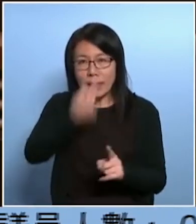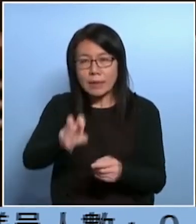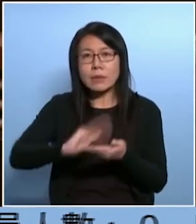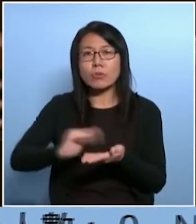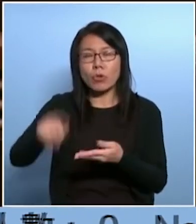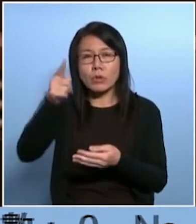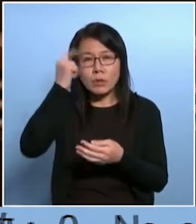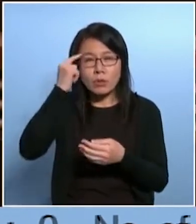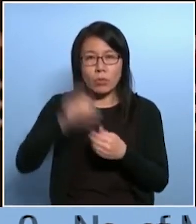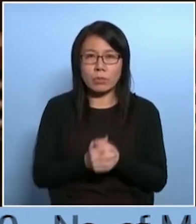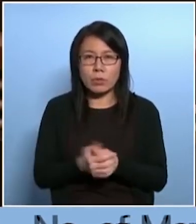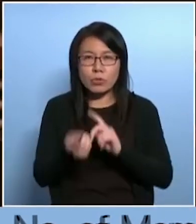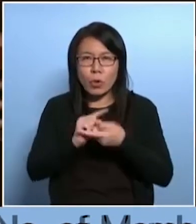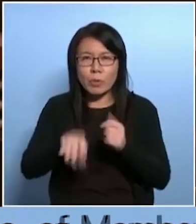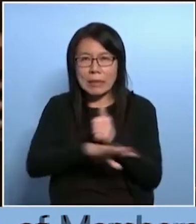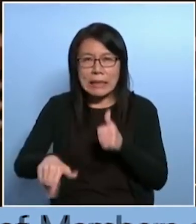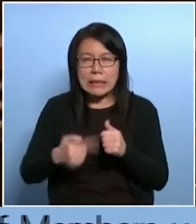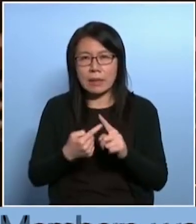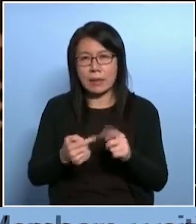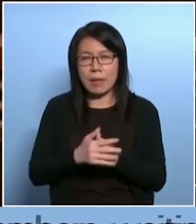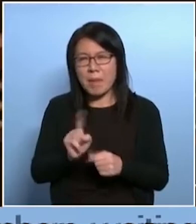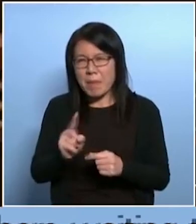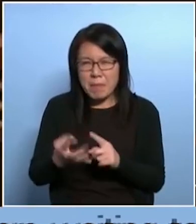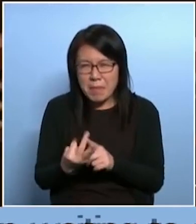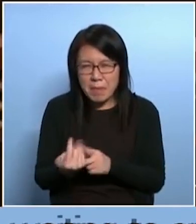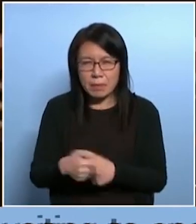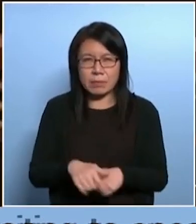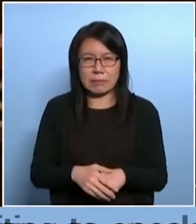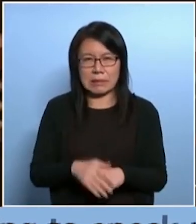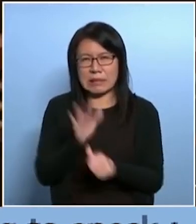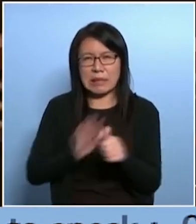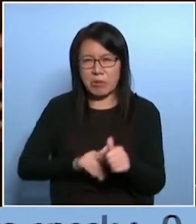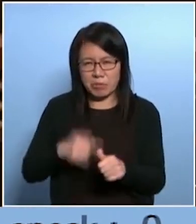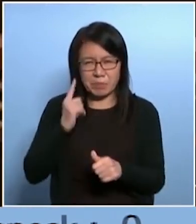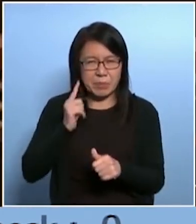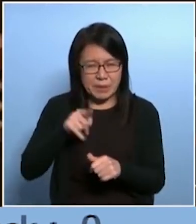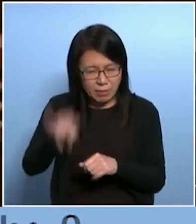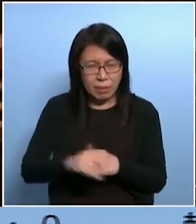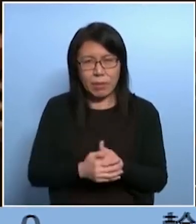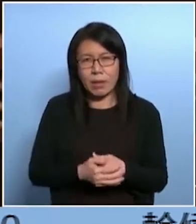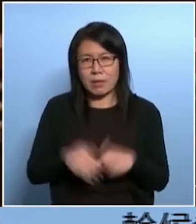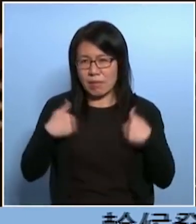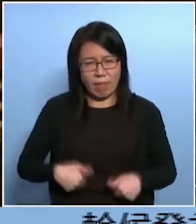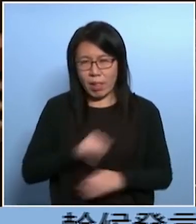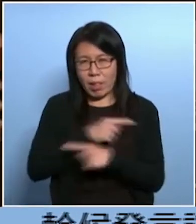們，原來他所謂代表的基層市民什麼什麼是影衰人家，沒有資格。